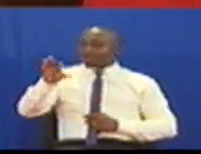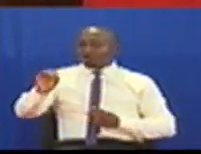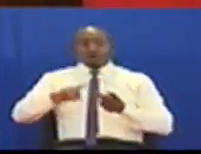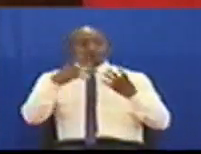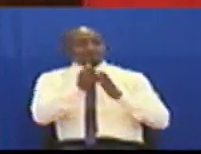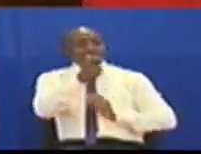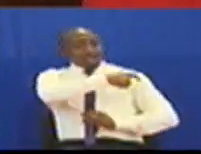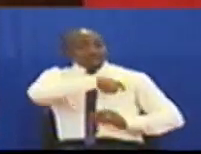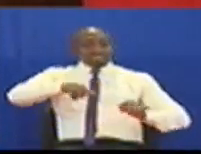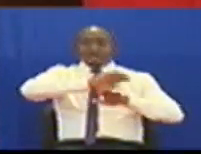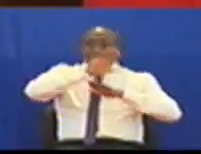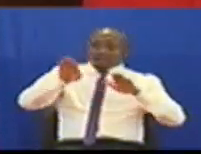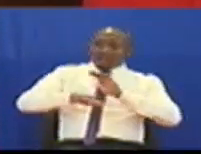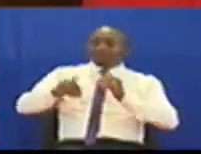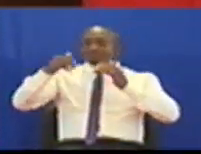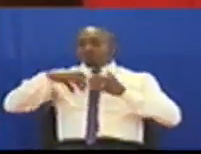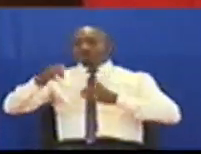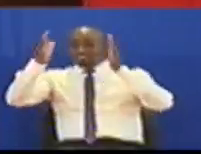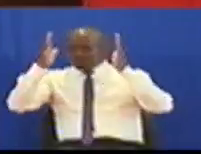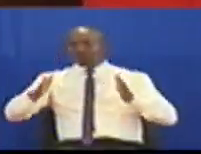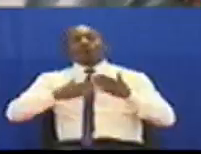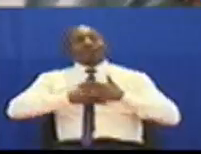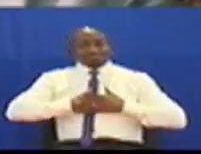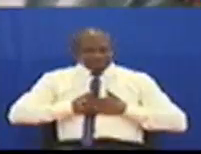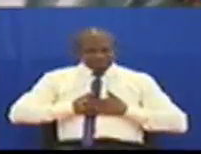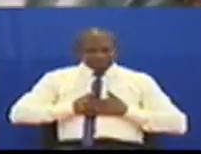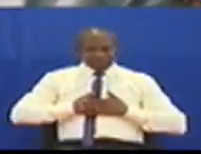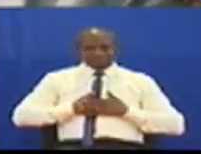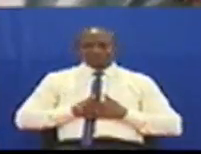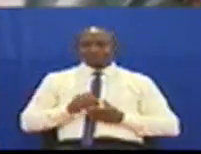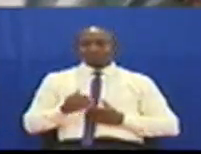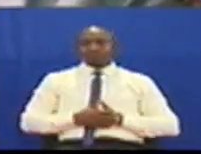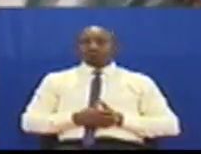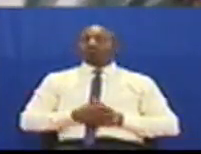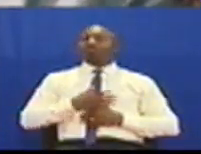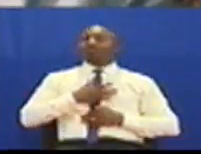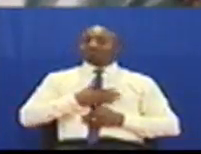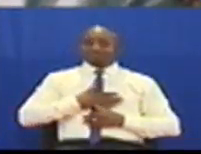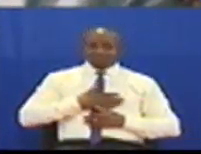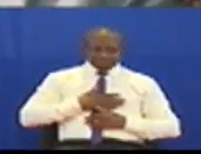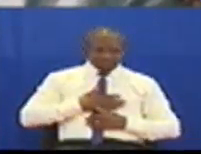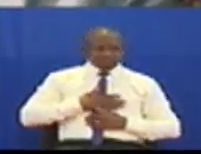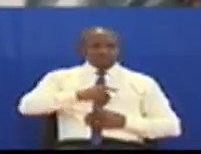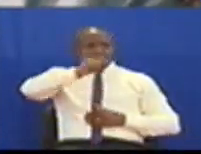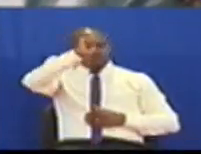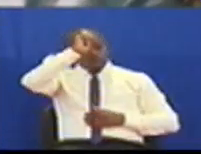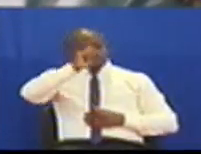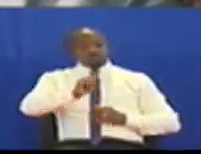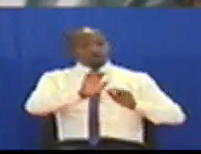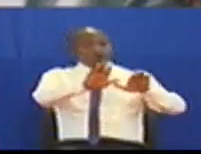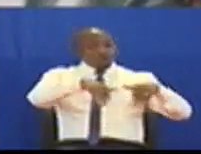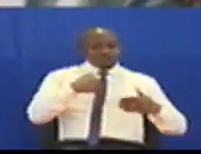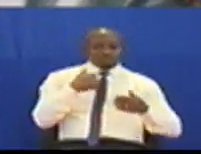Rais Makamu wa Rais na Mheshimiwa Waziri Mkuu. Asante sana. Asante sana. Mheshimiwa bunge, nilikuwa